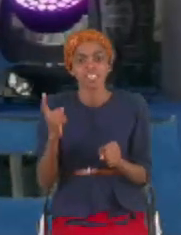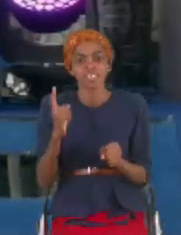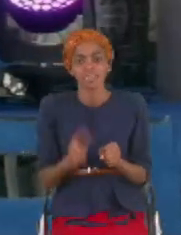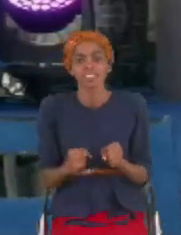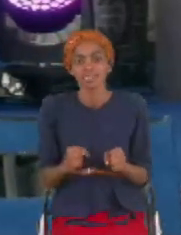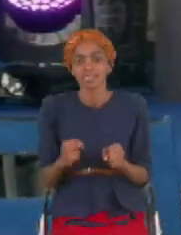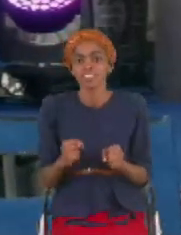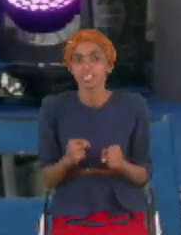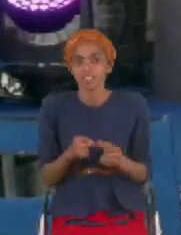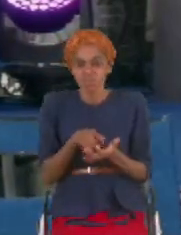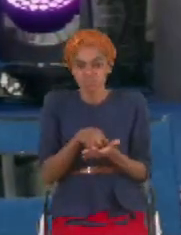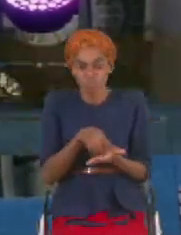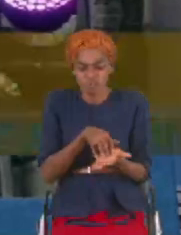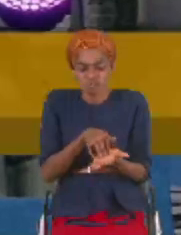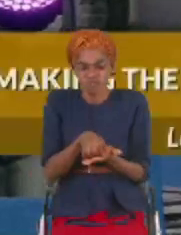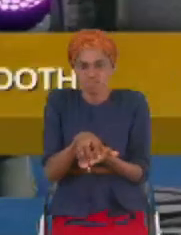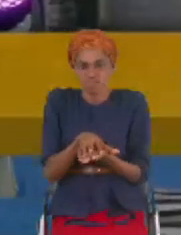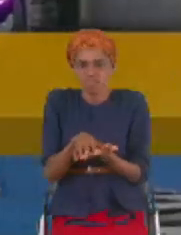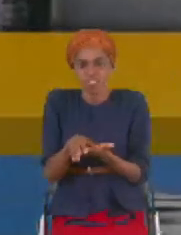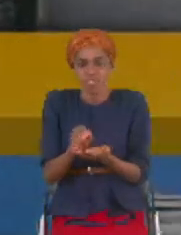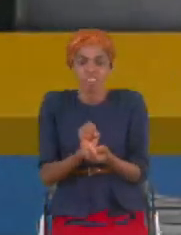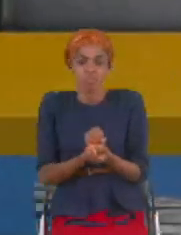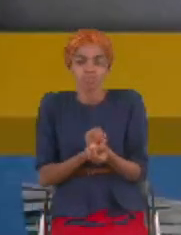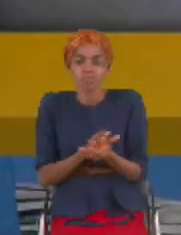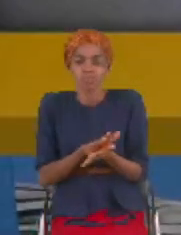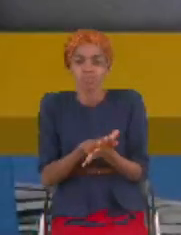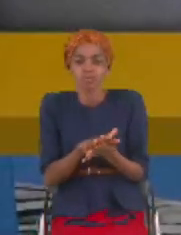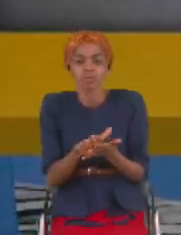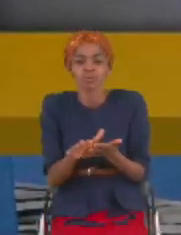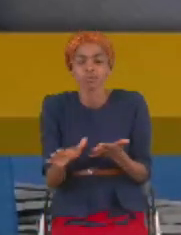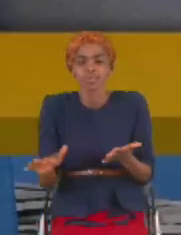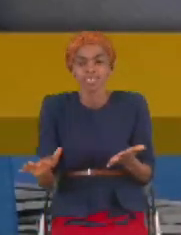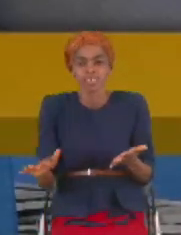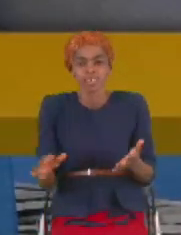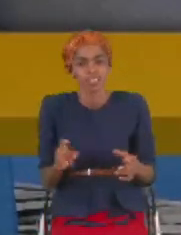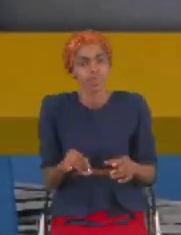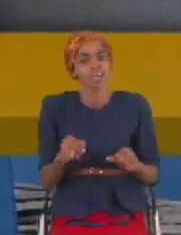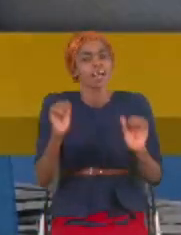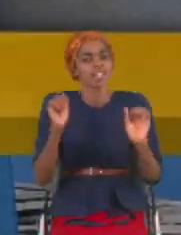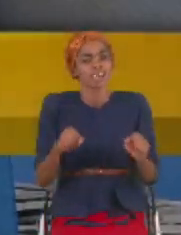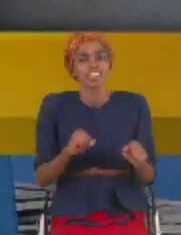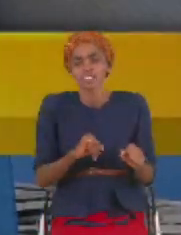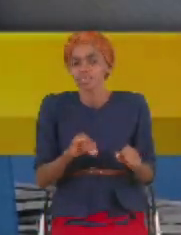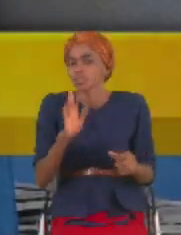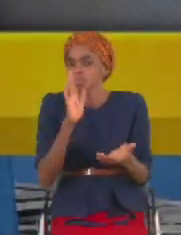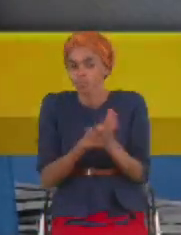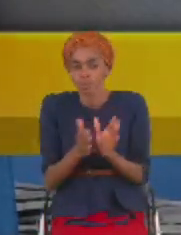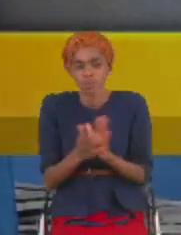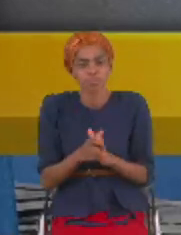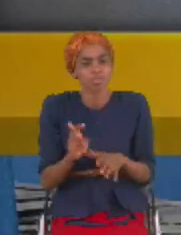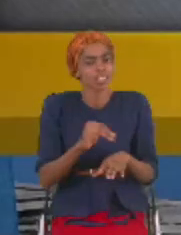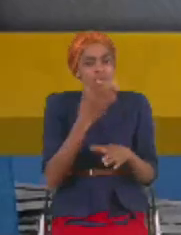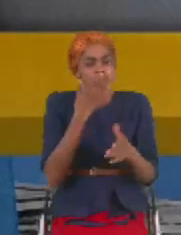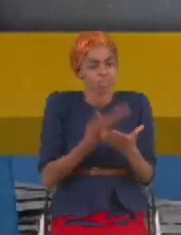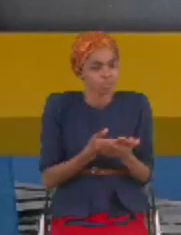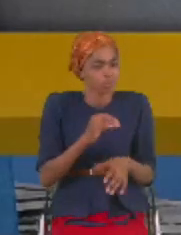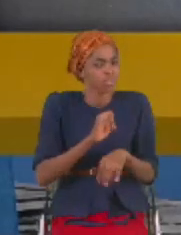il rend ce qu'ils sont j'ai